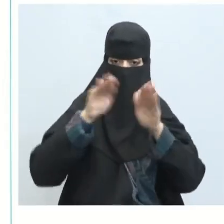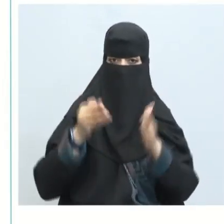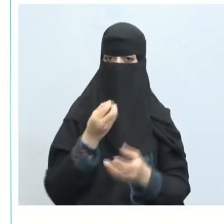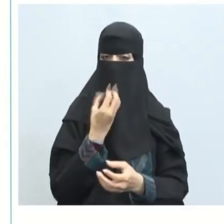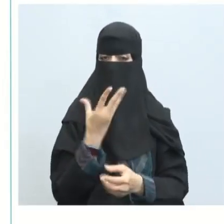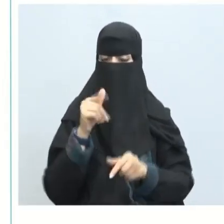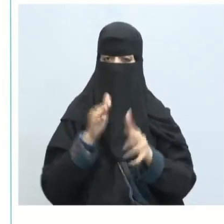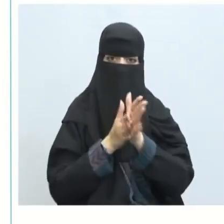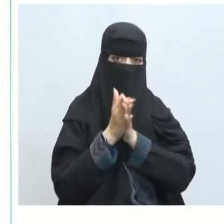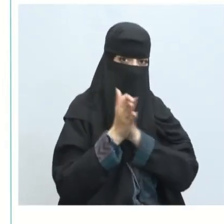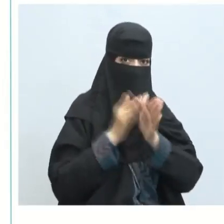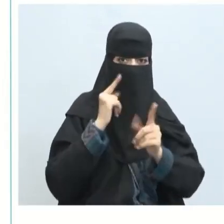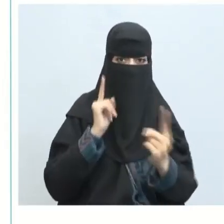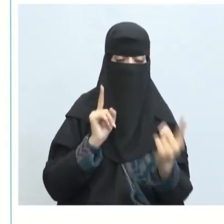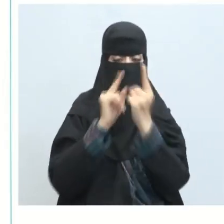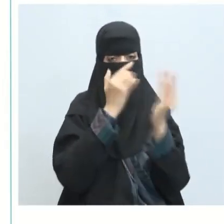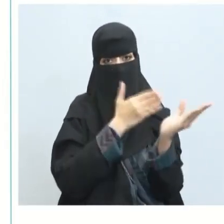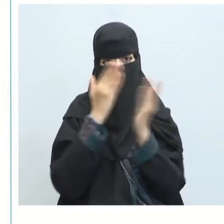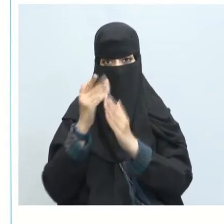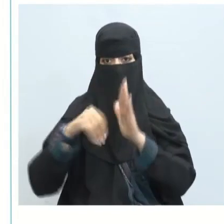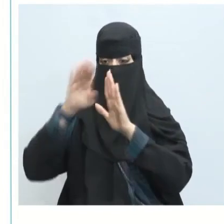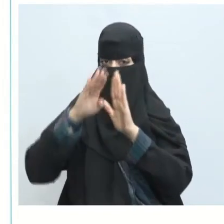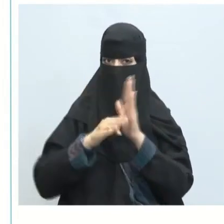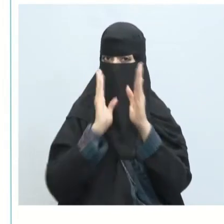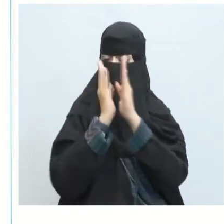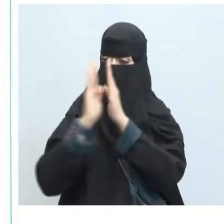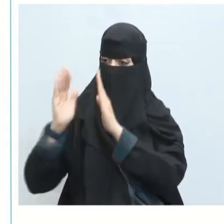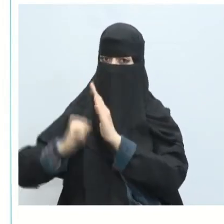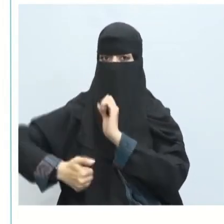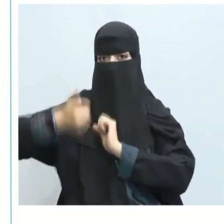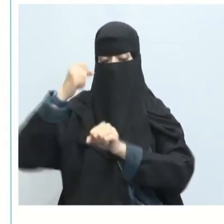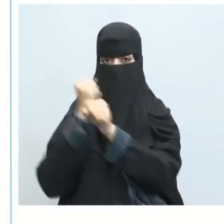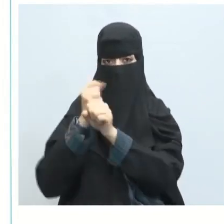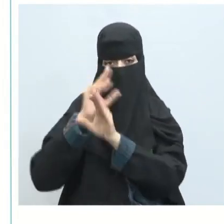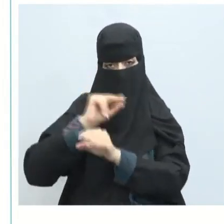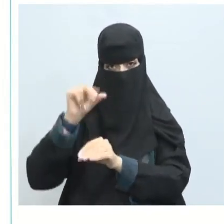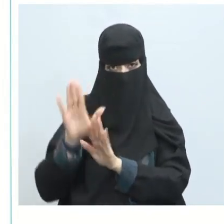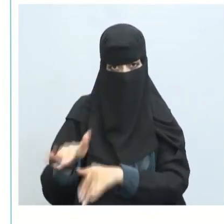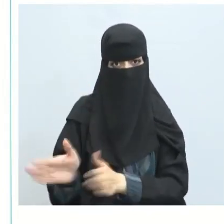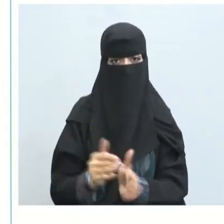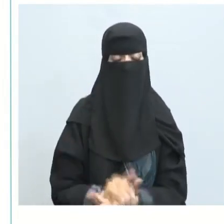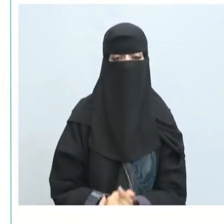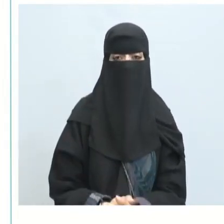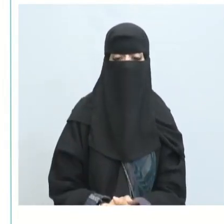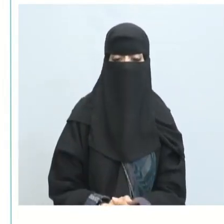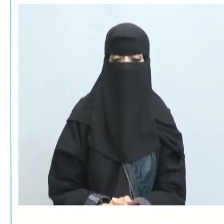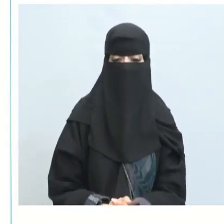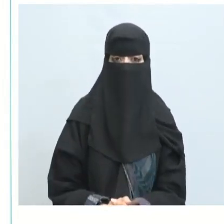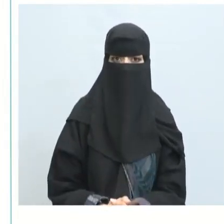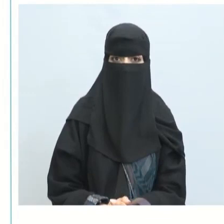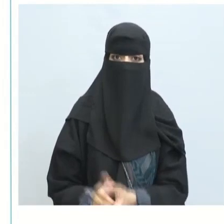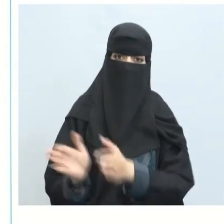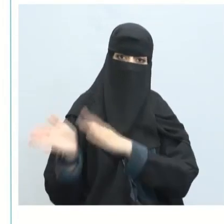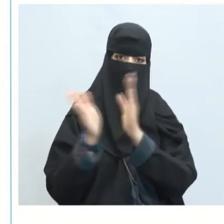لابد ان تشجعه على استقبال الزوار على ترتيب الملفات على انجاز العمل كما ينبغي في الدرس